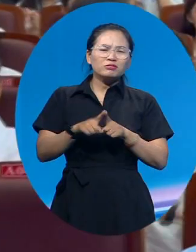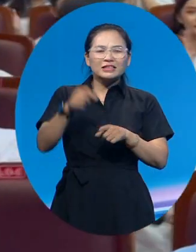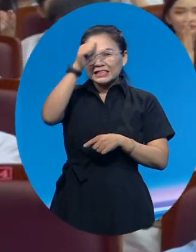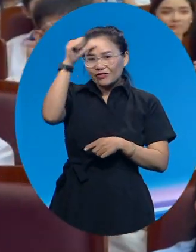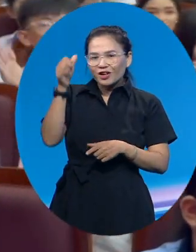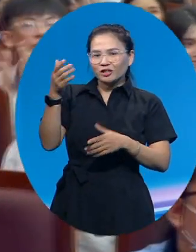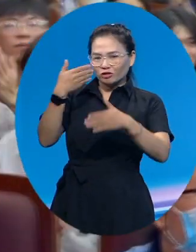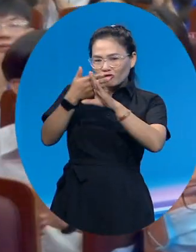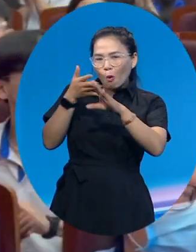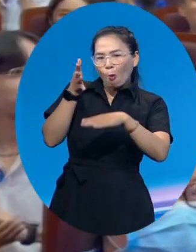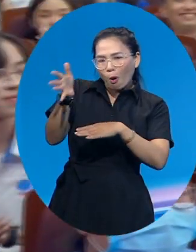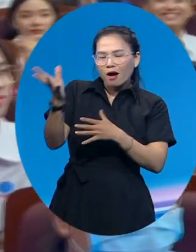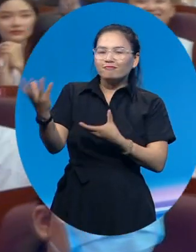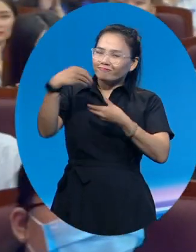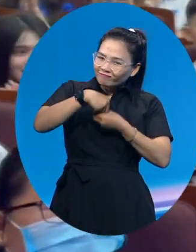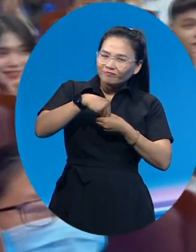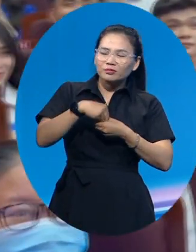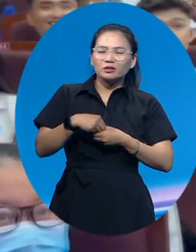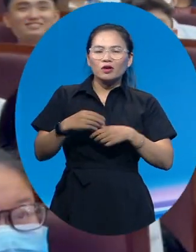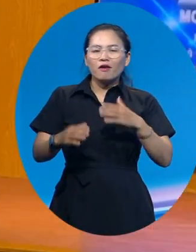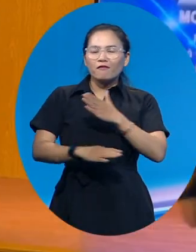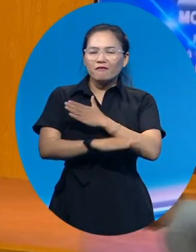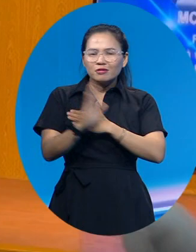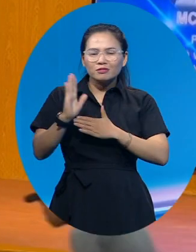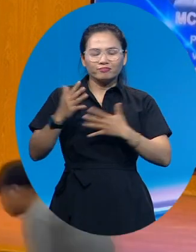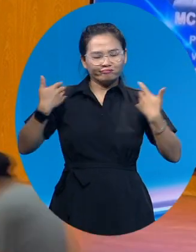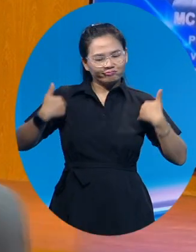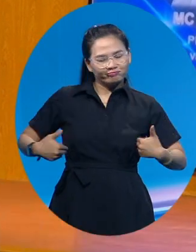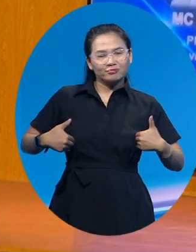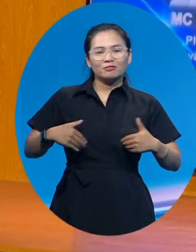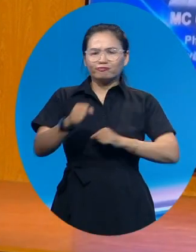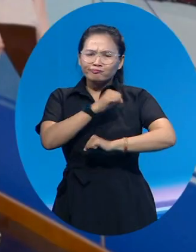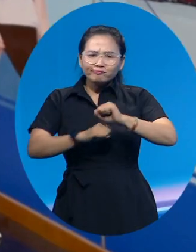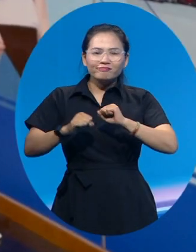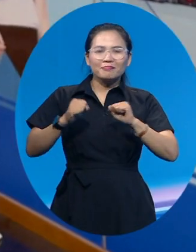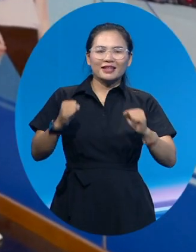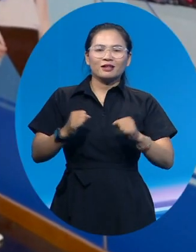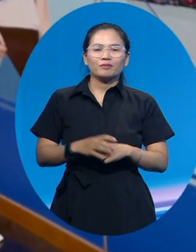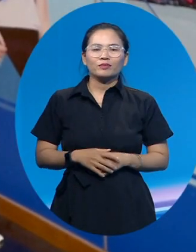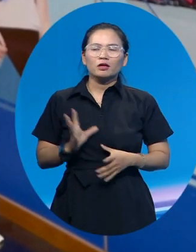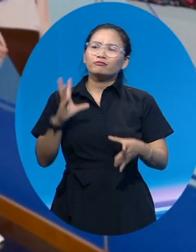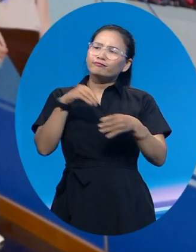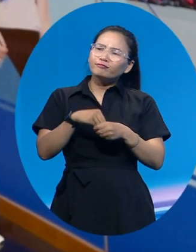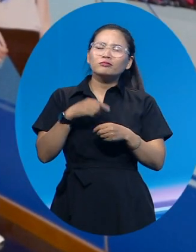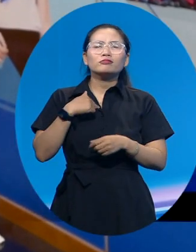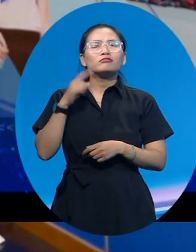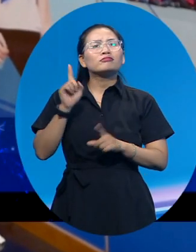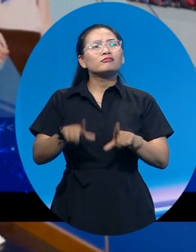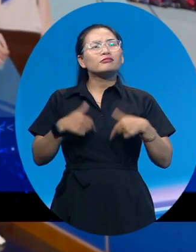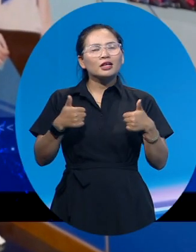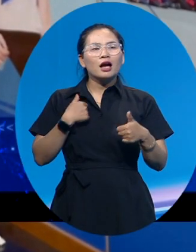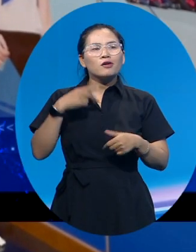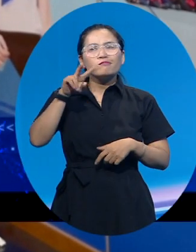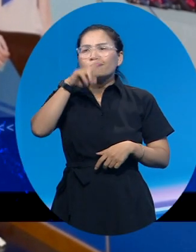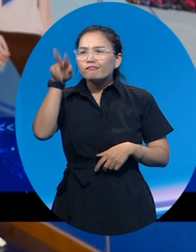bản thân, phát triển lĩnh vực mình yêu thích, đồng thời thể hiện tài năng, hình ảnh năng động trẻ trung. Khi tham dự cuộc thi thì em có tham khảo về